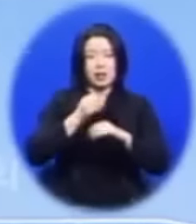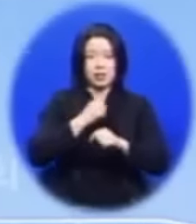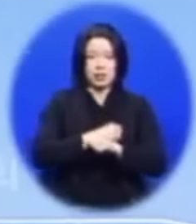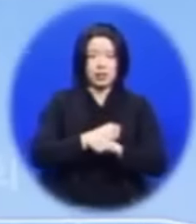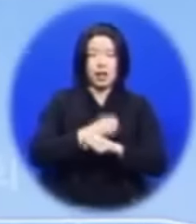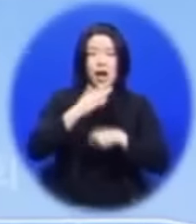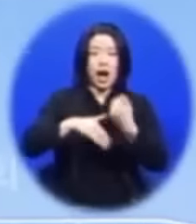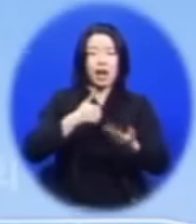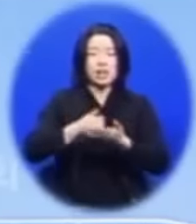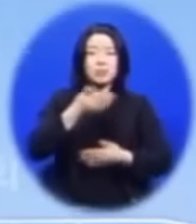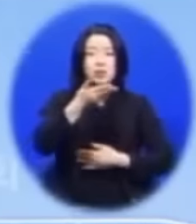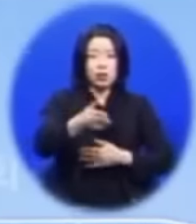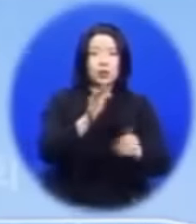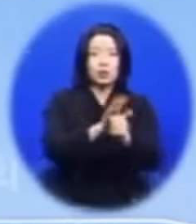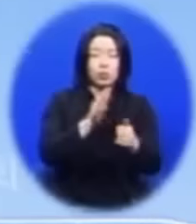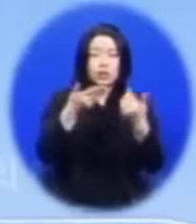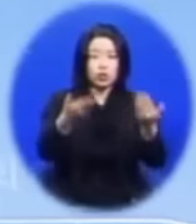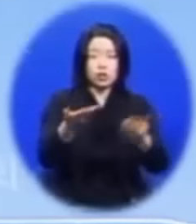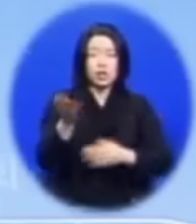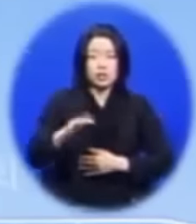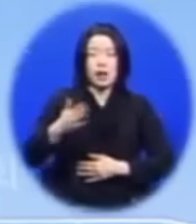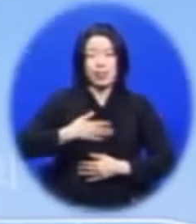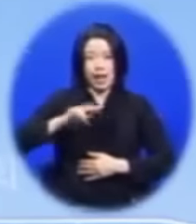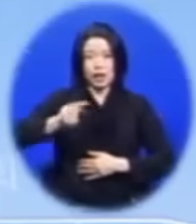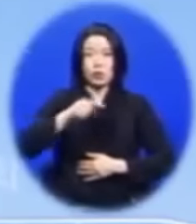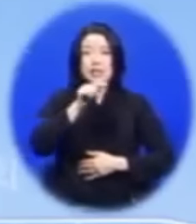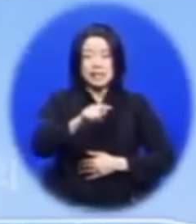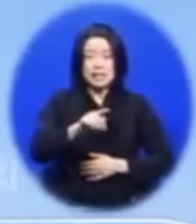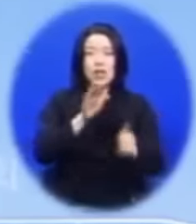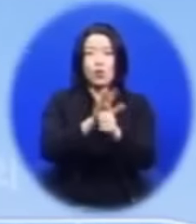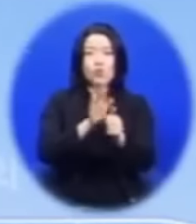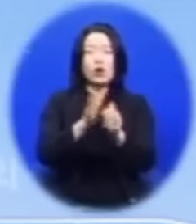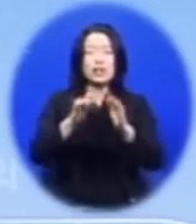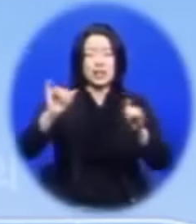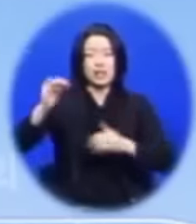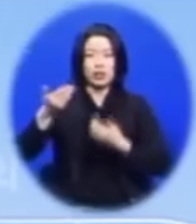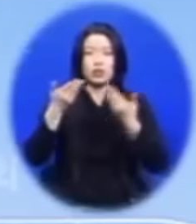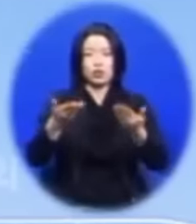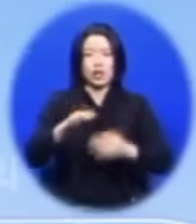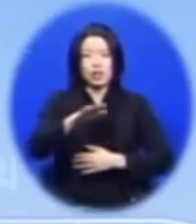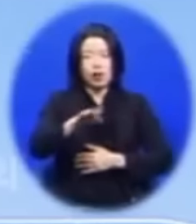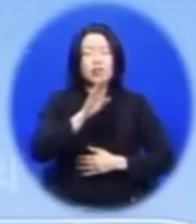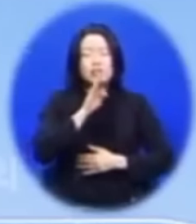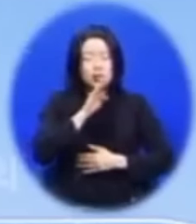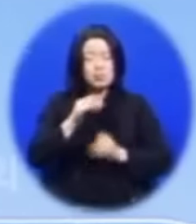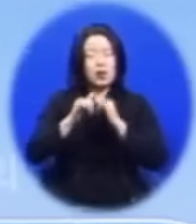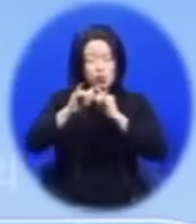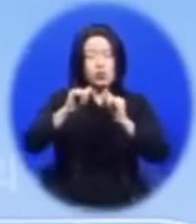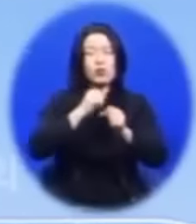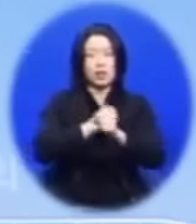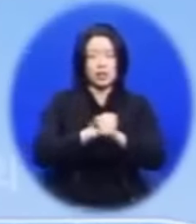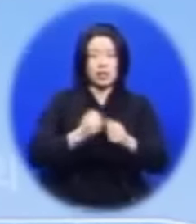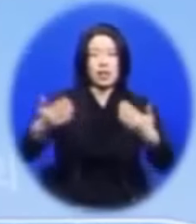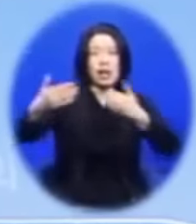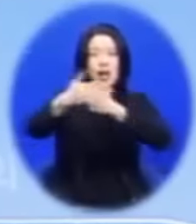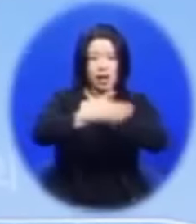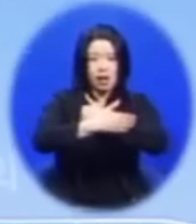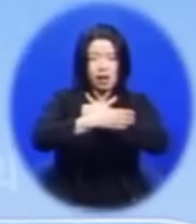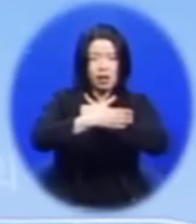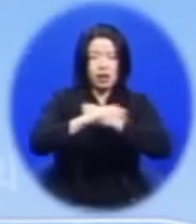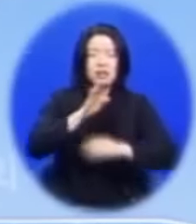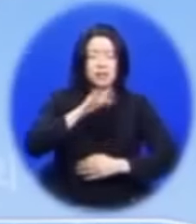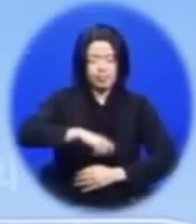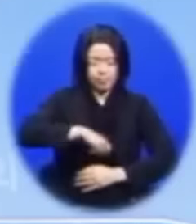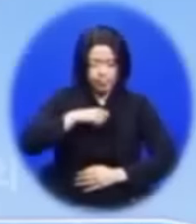하나님이 너를 도와 주시겠지만 나도 너의 후원자가 되어 줄게 너 정말 훌륭하다 그렇게 끌어 하나주 진심으로